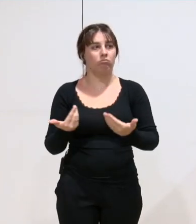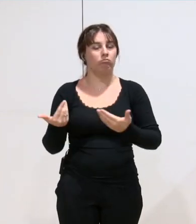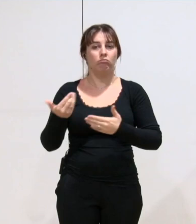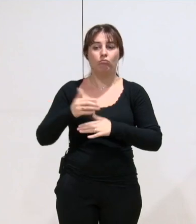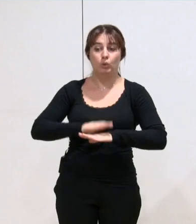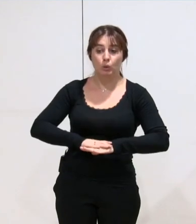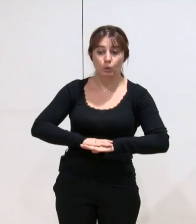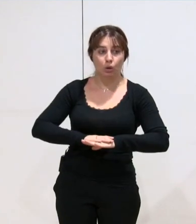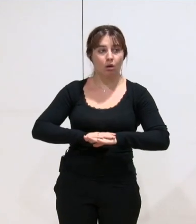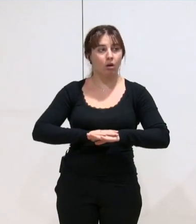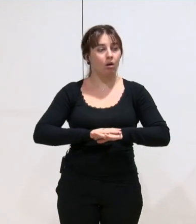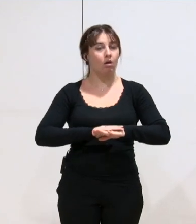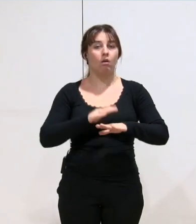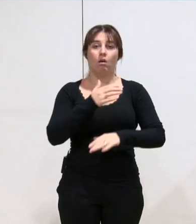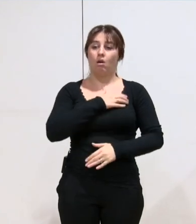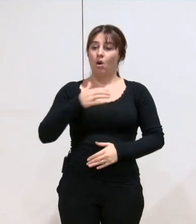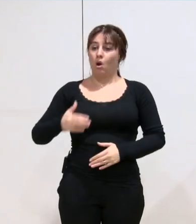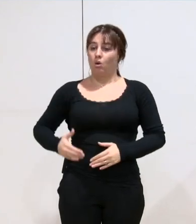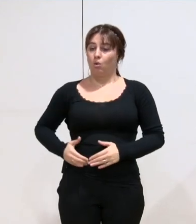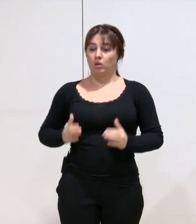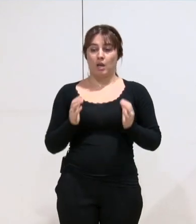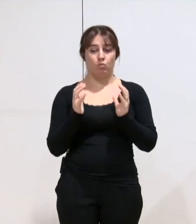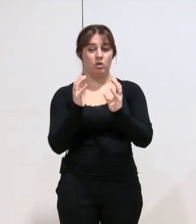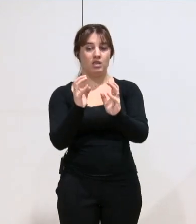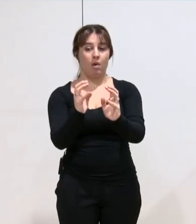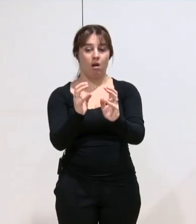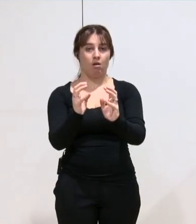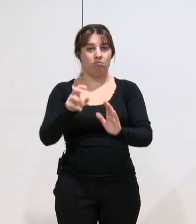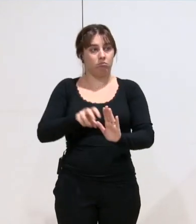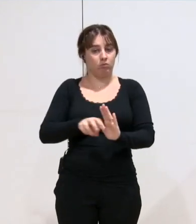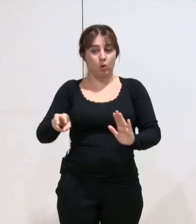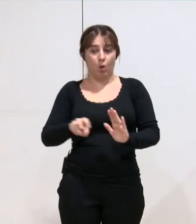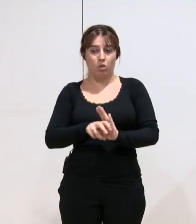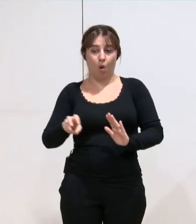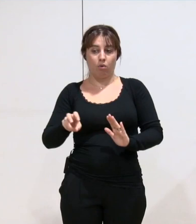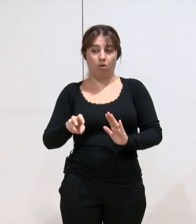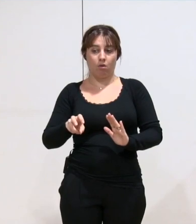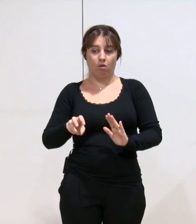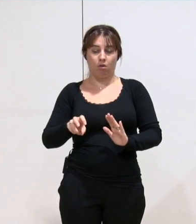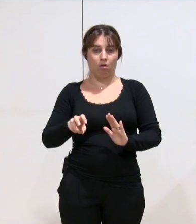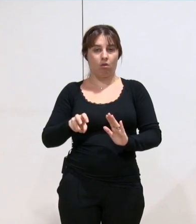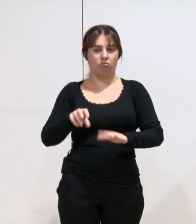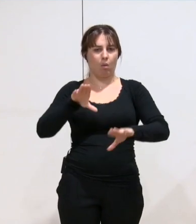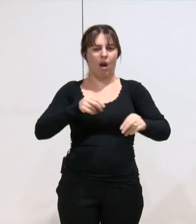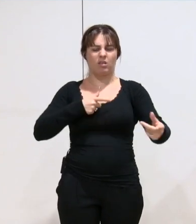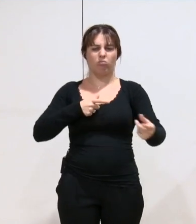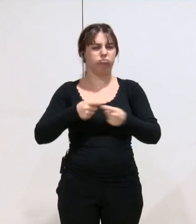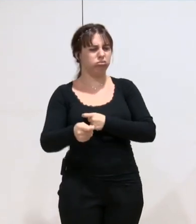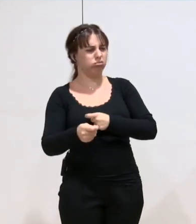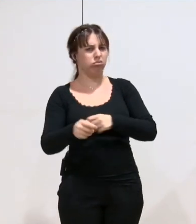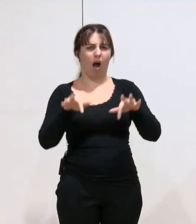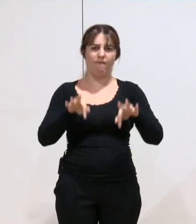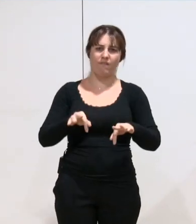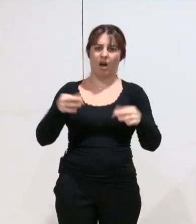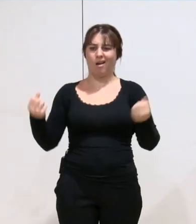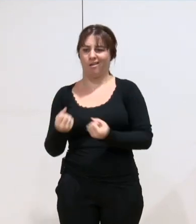pourrait considérer que le conseil municipal de Grenoble est illégitime pour débattre des sujets qui sont l'actualité